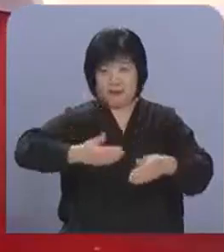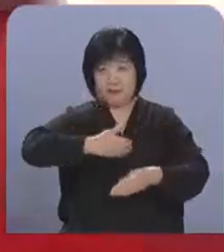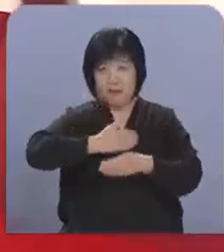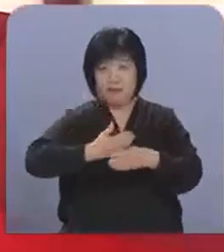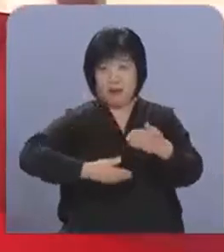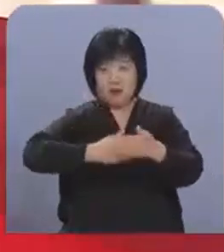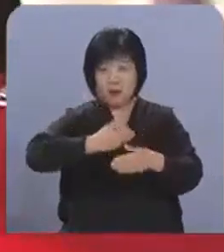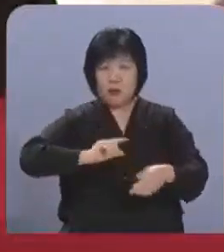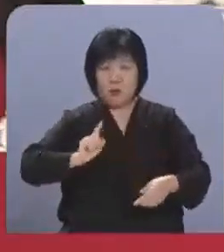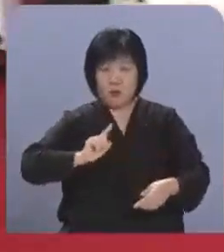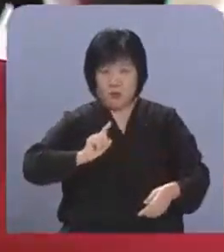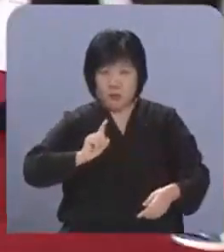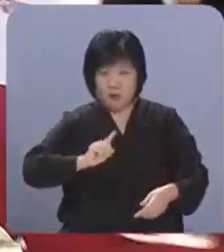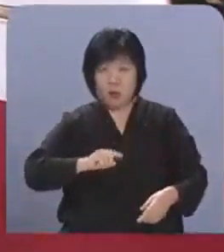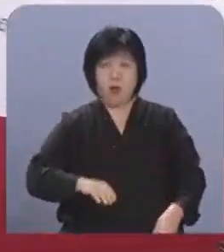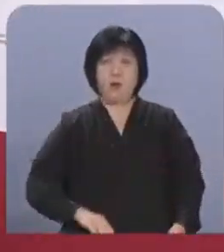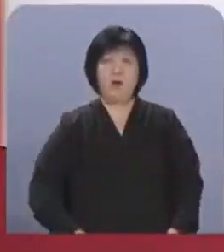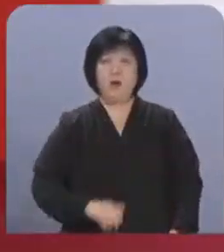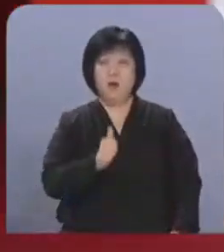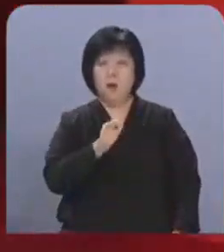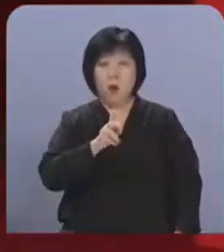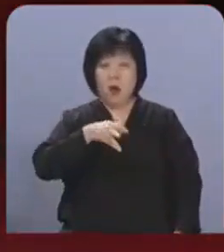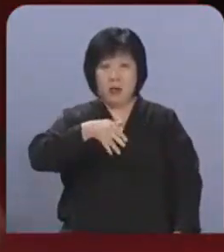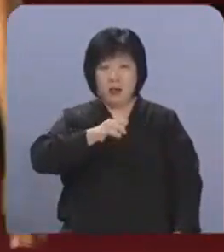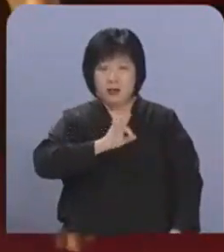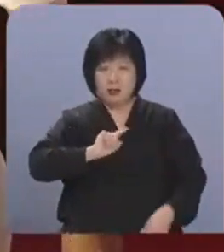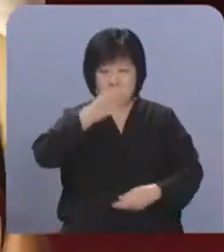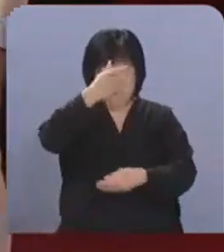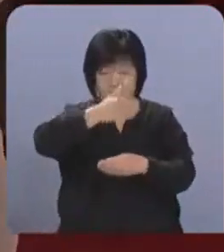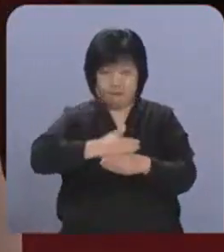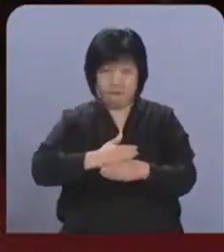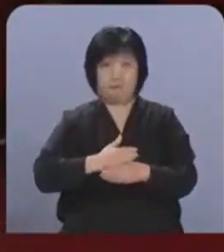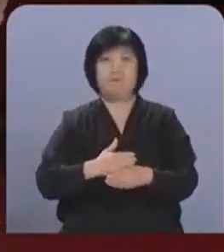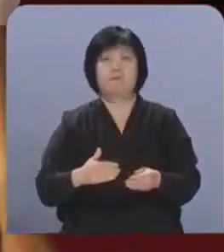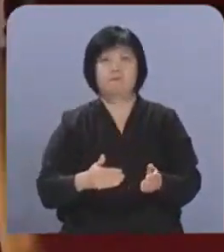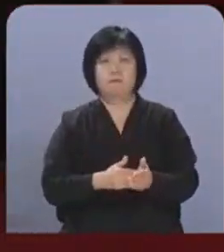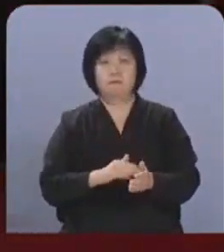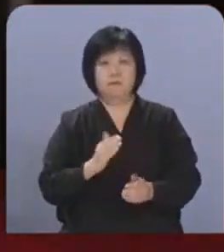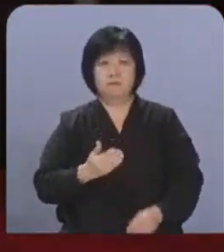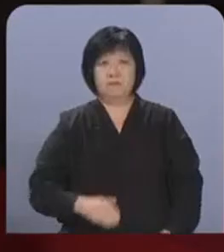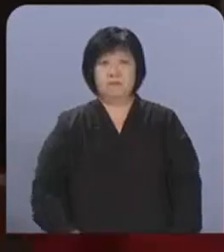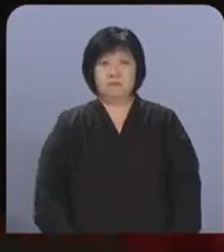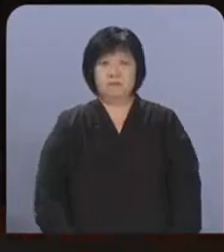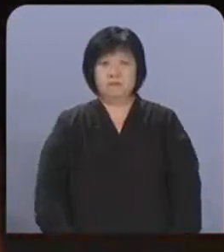영화의 황제 상영을 끝으로 막을 내립니다. KBS 뉴스 최재훈입니다.